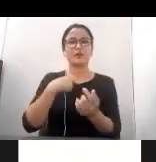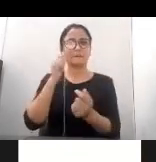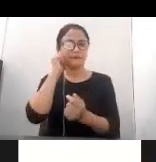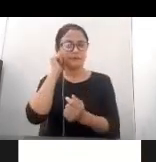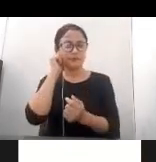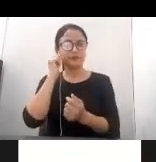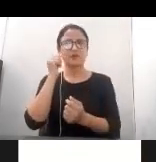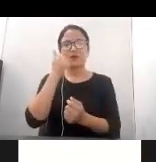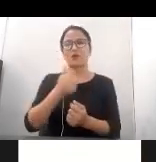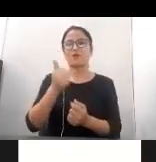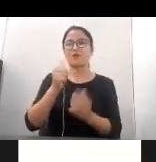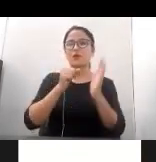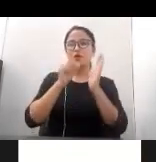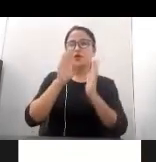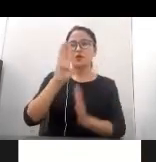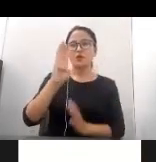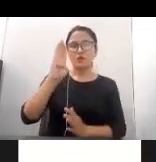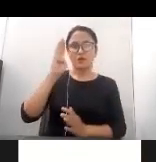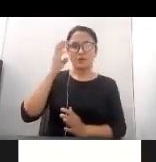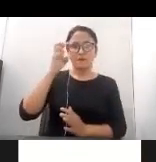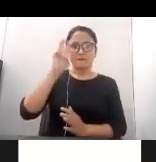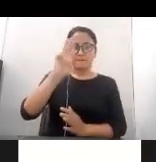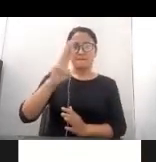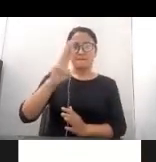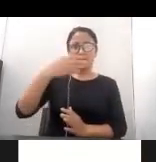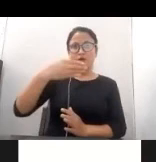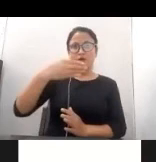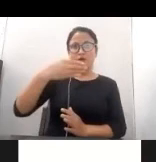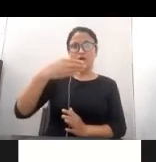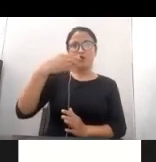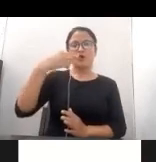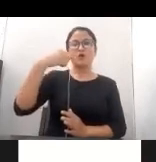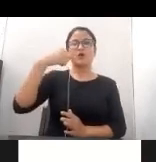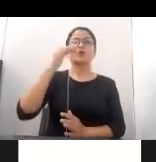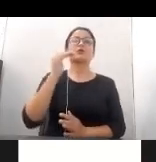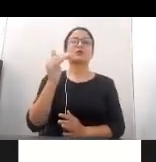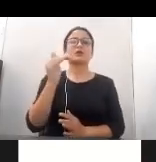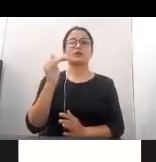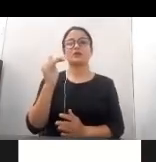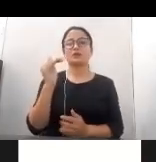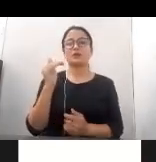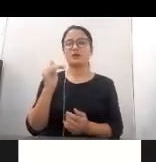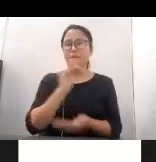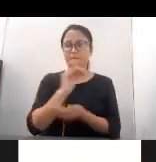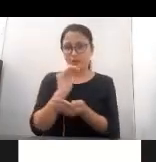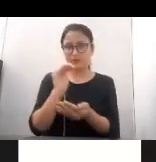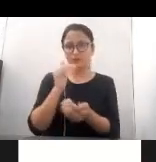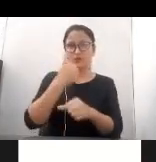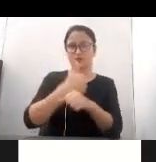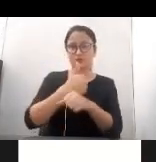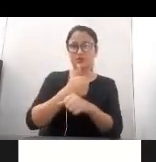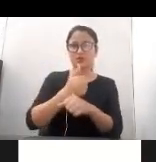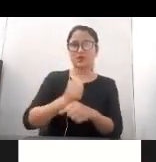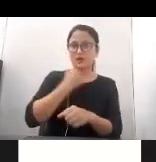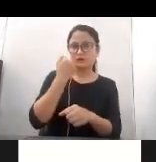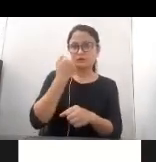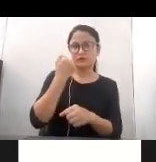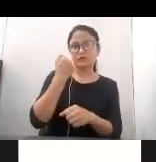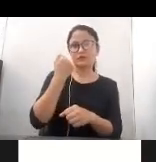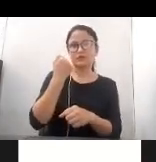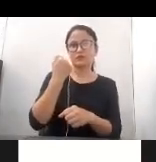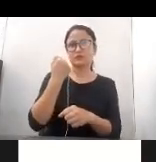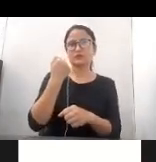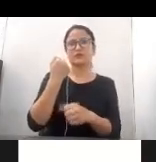अब महन्त बाबु महर्जनज्यू हाम्रो सिएमसिएस नेपालका बोर्ड अफ डिरेक्टरका अध्यक्षज्यूलाई आफ्नो क्लोजिङ रिमार्क्स